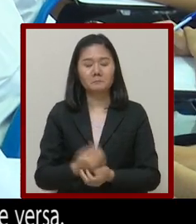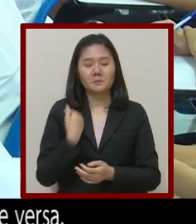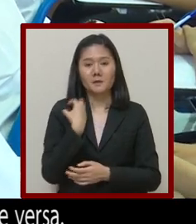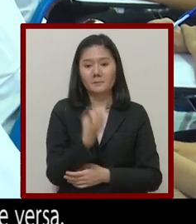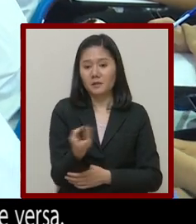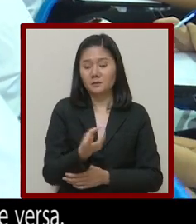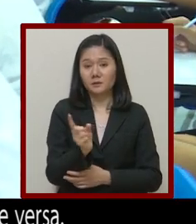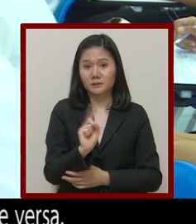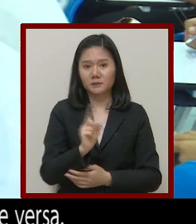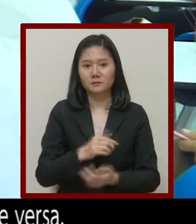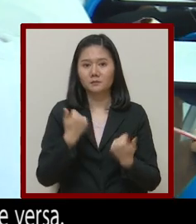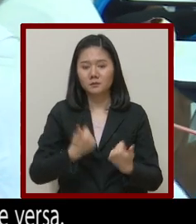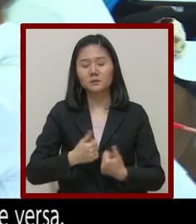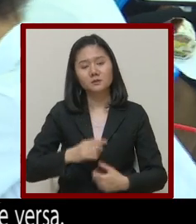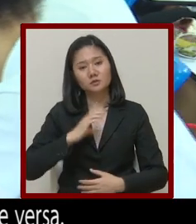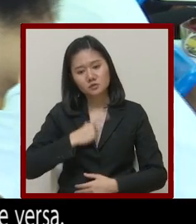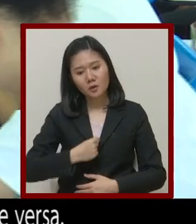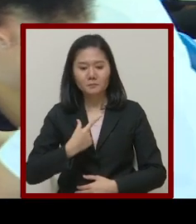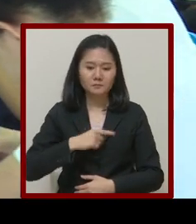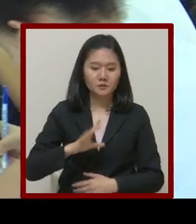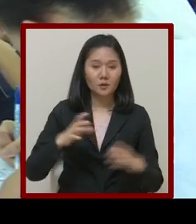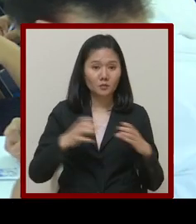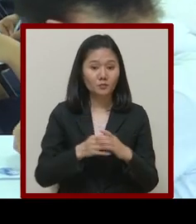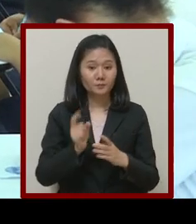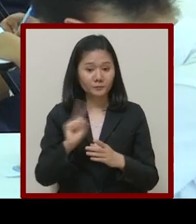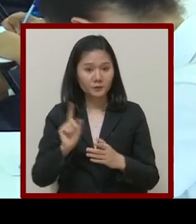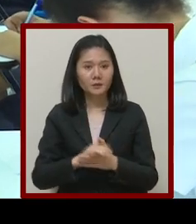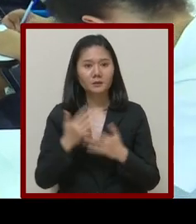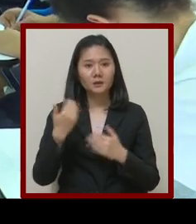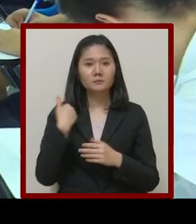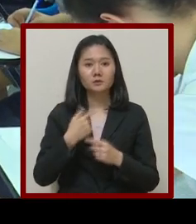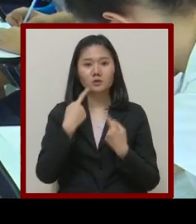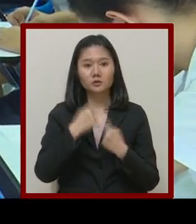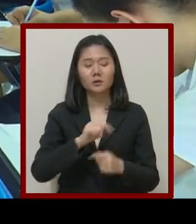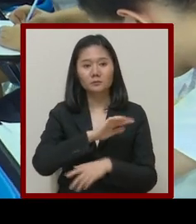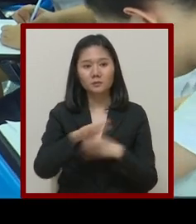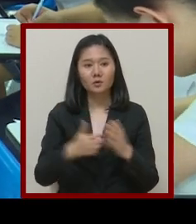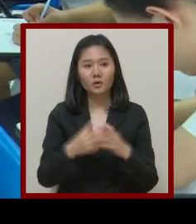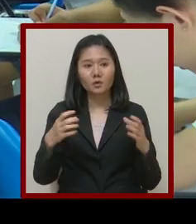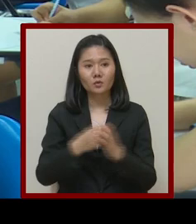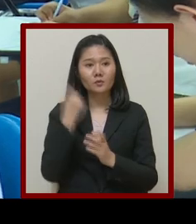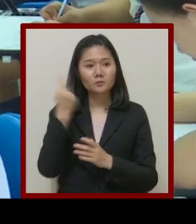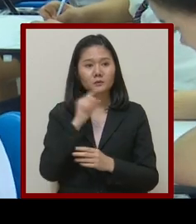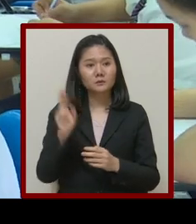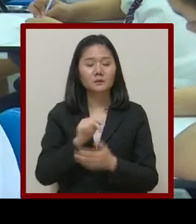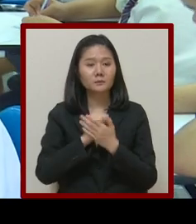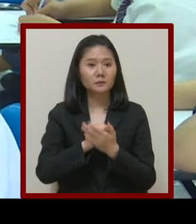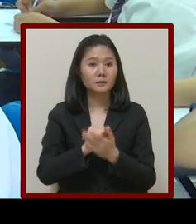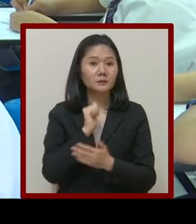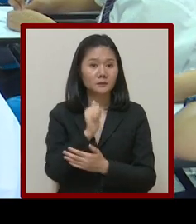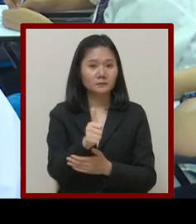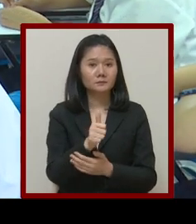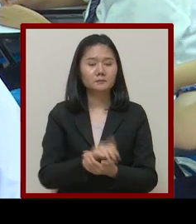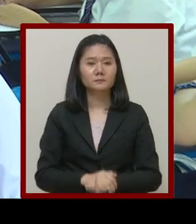ากน้อยแค่ไหนเราเกิดความพึงพอใจหรือไม่กับกลุ่มไหนแล้วก็เอามาตอบโจทย์กับกลุ่มนักท่องเที่ยวผู้ใช้บริการ